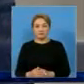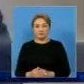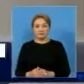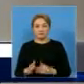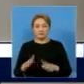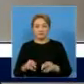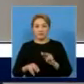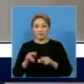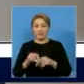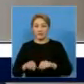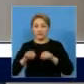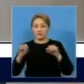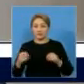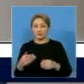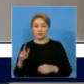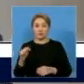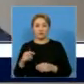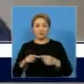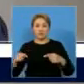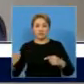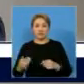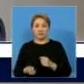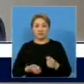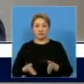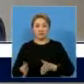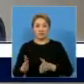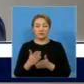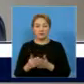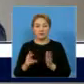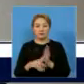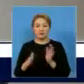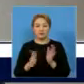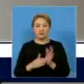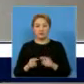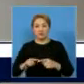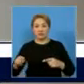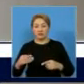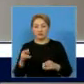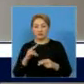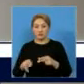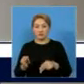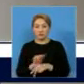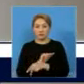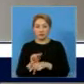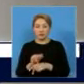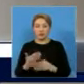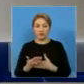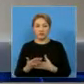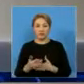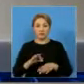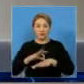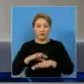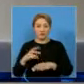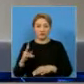После реконструкции открыто 184 километра дорожного движения. На 89 километрах завершен средний ремонт. Также реконструкция проводится